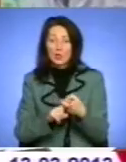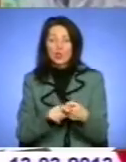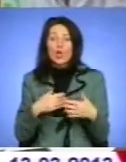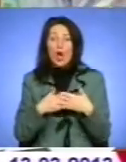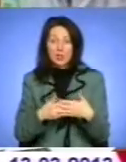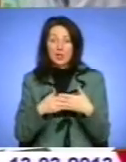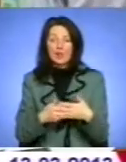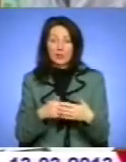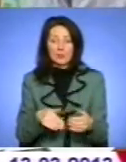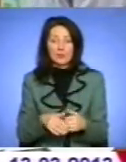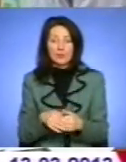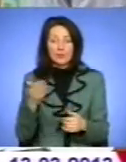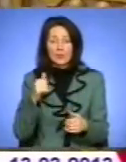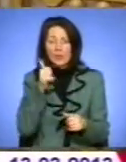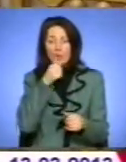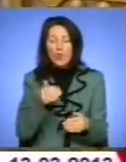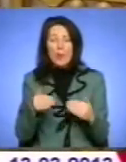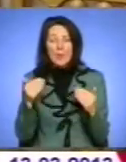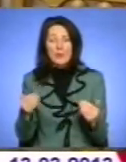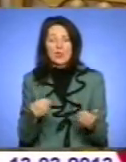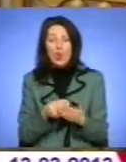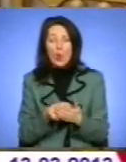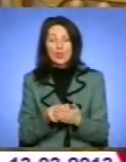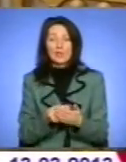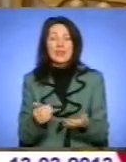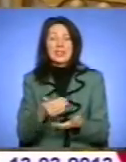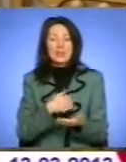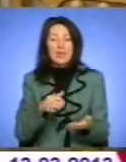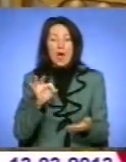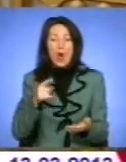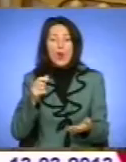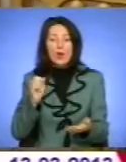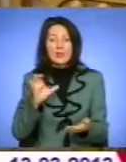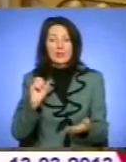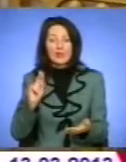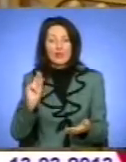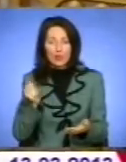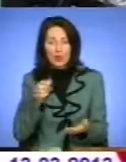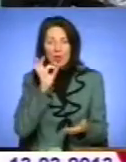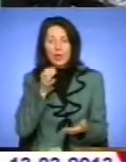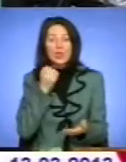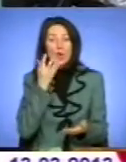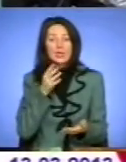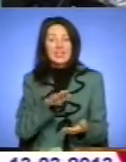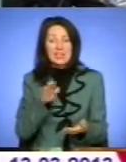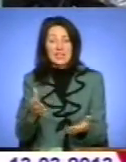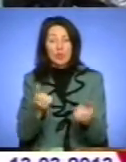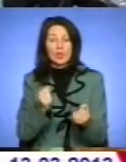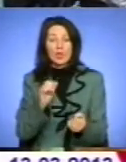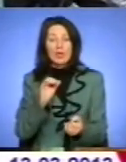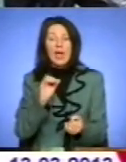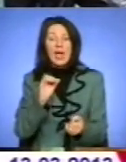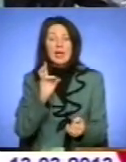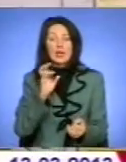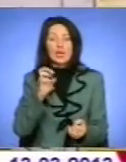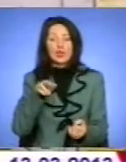Минулого року найбільше коштів під час акції зібрала Ольга Савчук. Каже, коли діти отримували інсулінові помпи, раділа, що її старання не